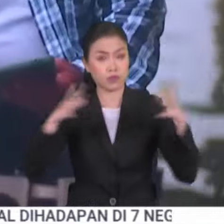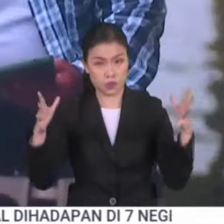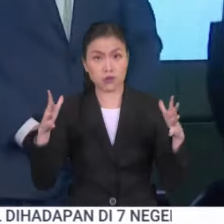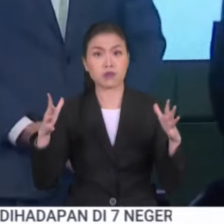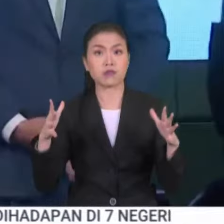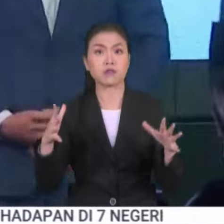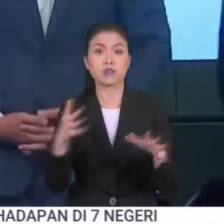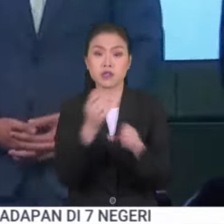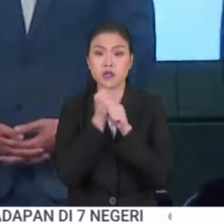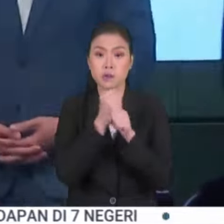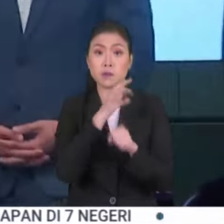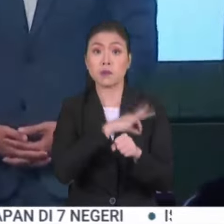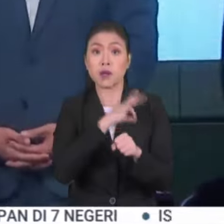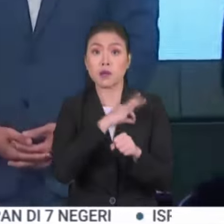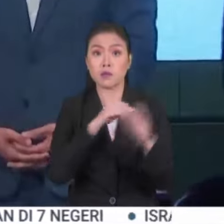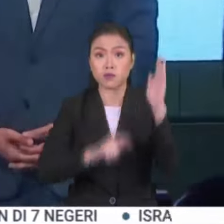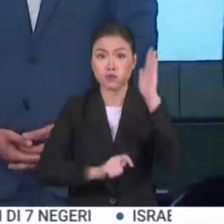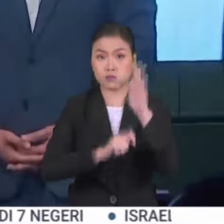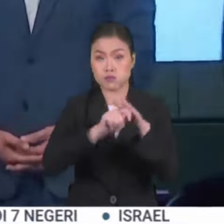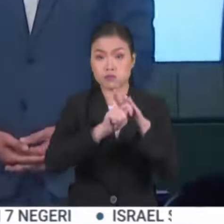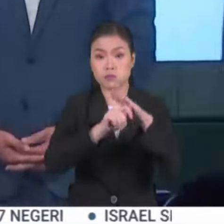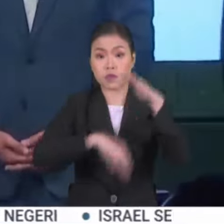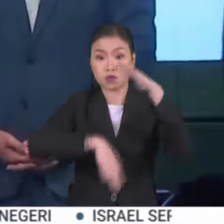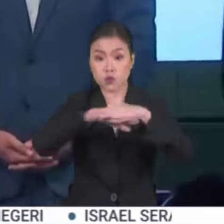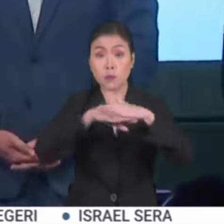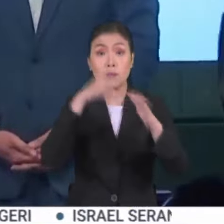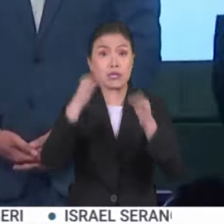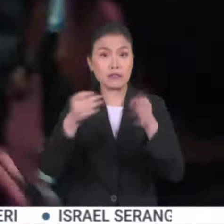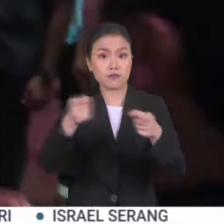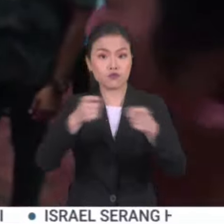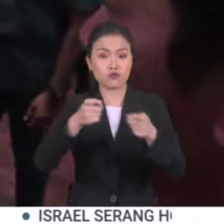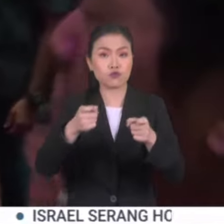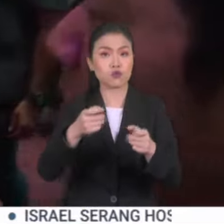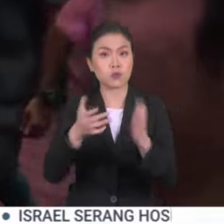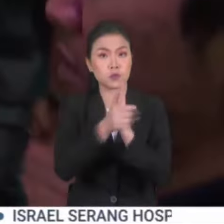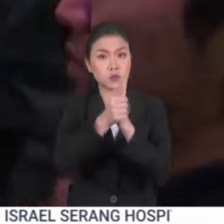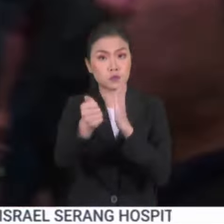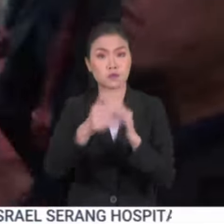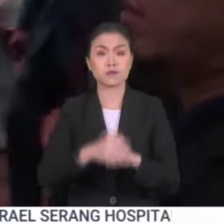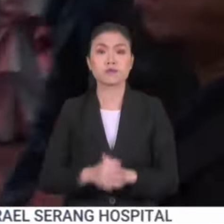dengan pulangan yang maksimum sekiranya diuruskan secara efisien